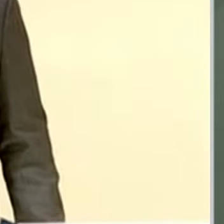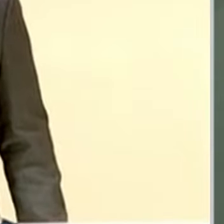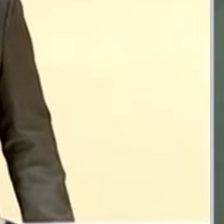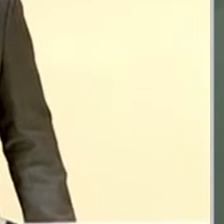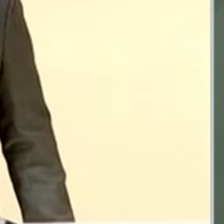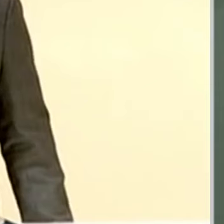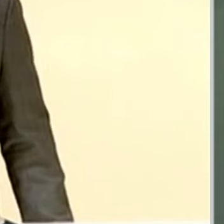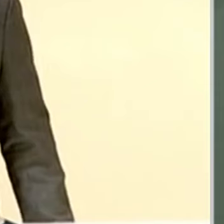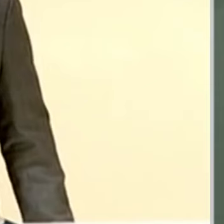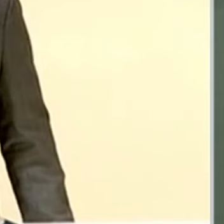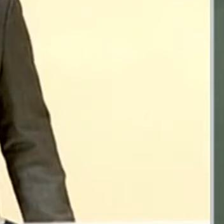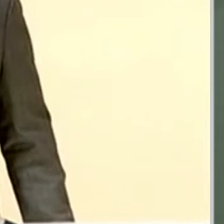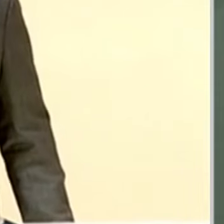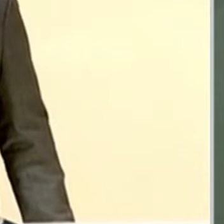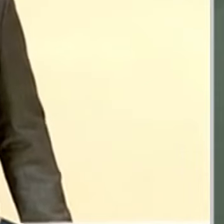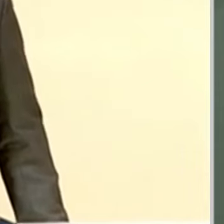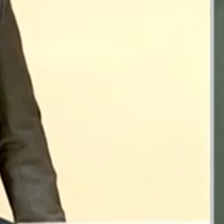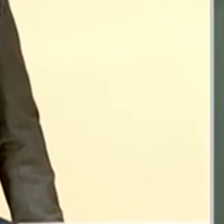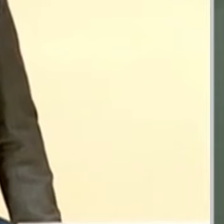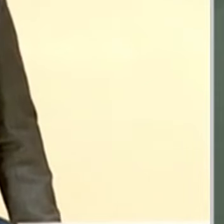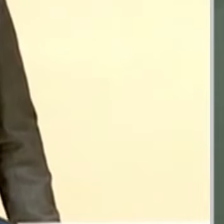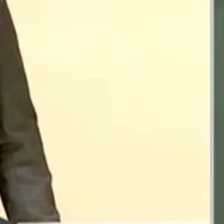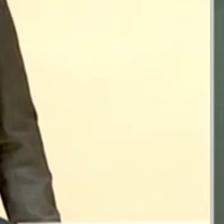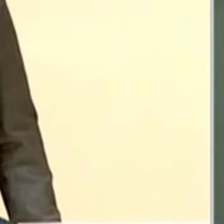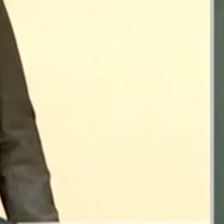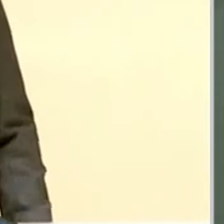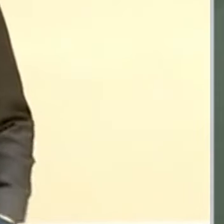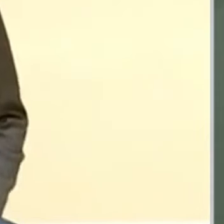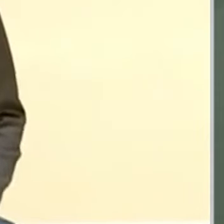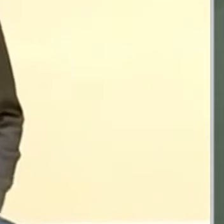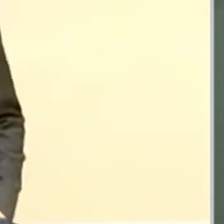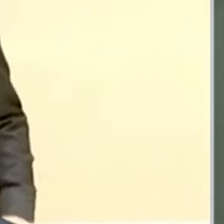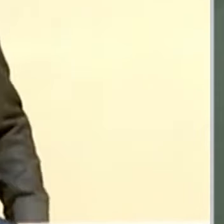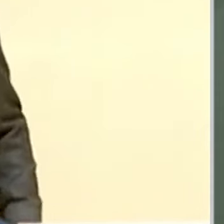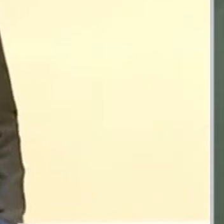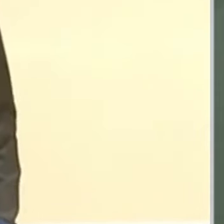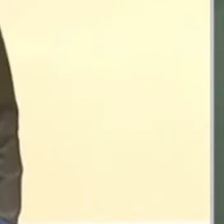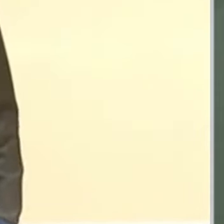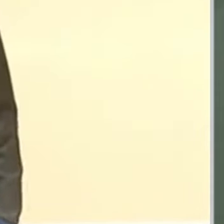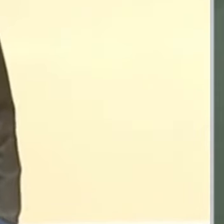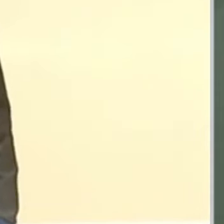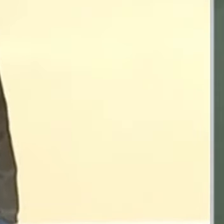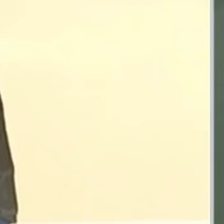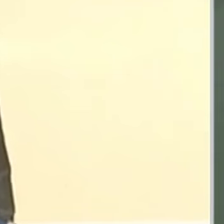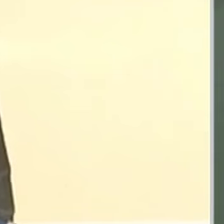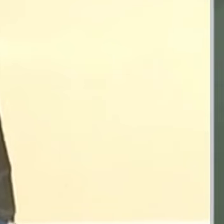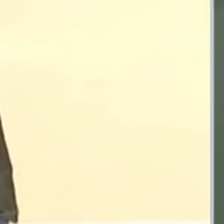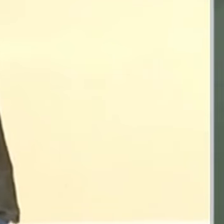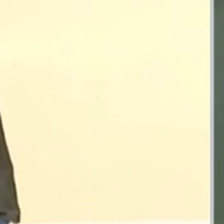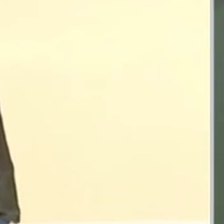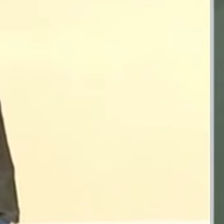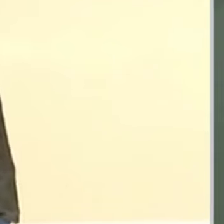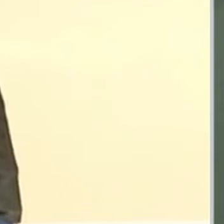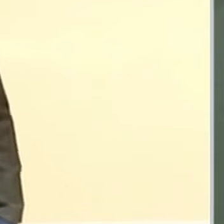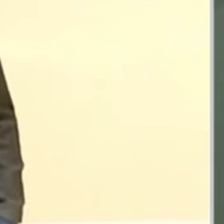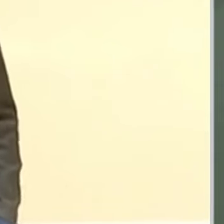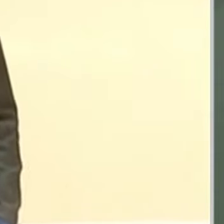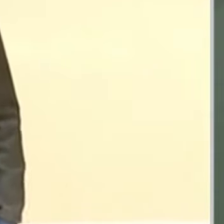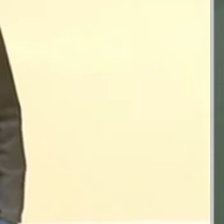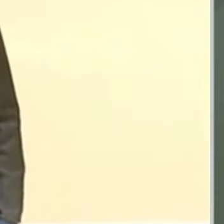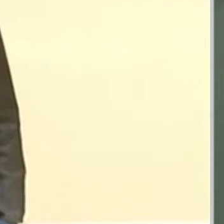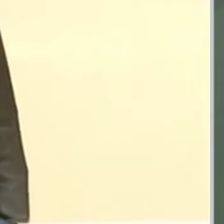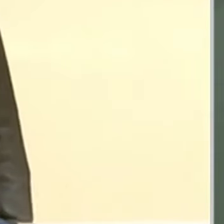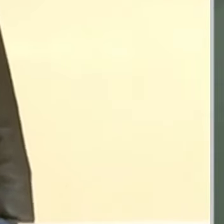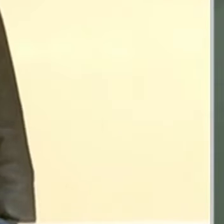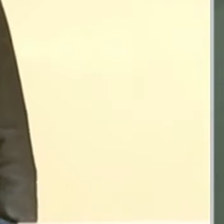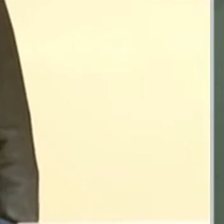ทยลดลงโดยการเอาประชาธิปัตย์เข้ามาแล้วอ้างว่านะจะต้องแบ่งรัฐมนตรีมาเพื่อที่จะโยกไปให้นะ